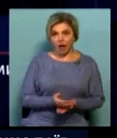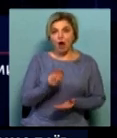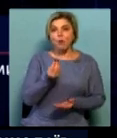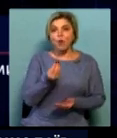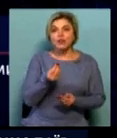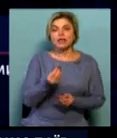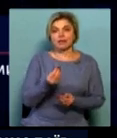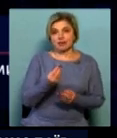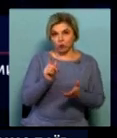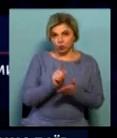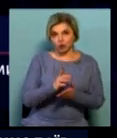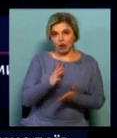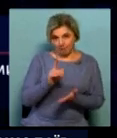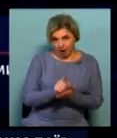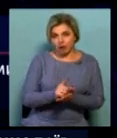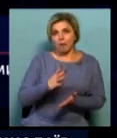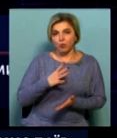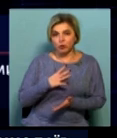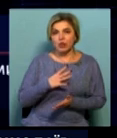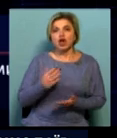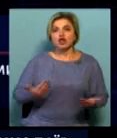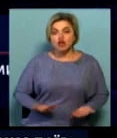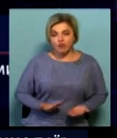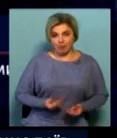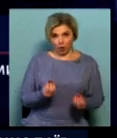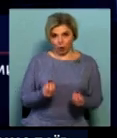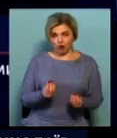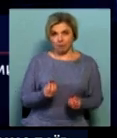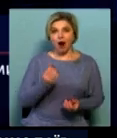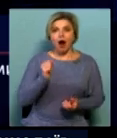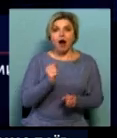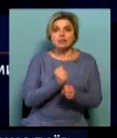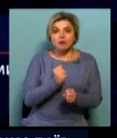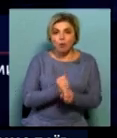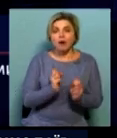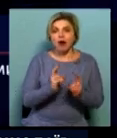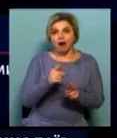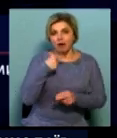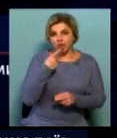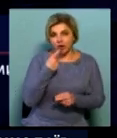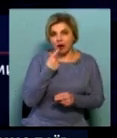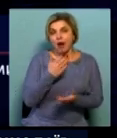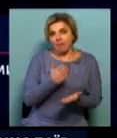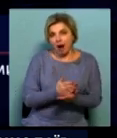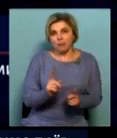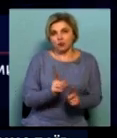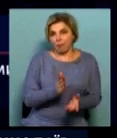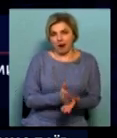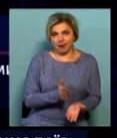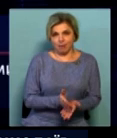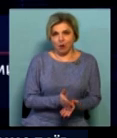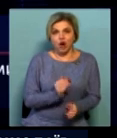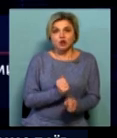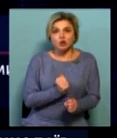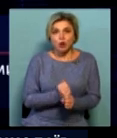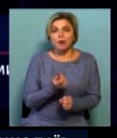Монетизація повинна бути, мала бути, що називається живими грошима, але зробили її, як кажуть, маємо те, що маємо.